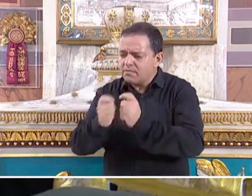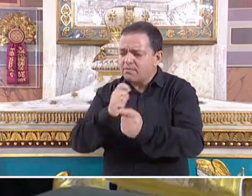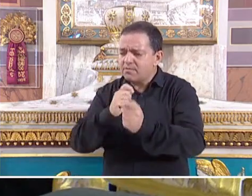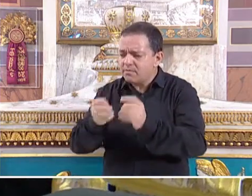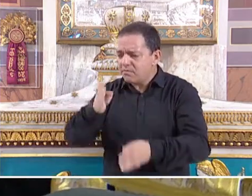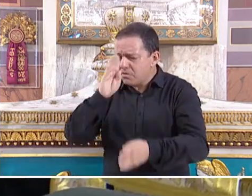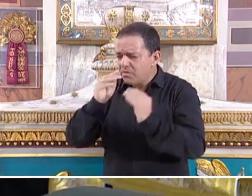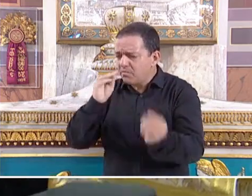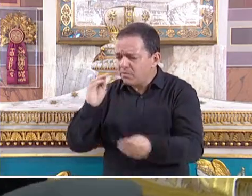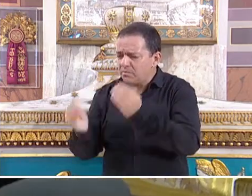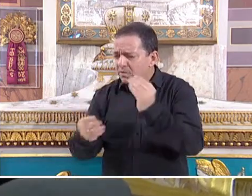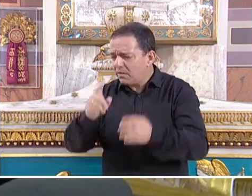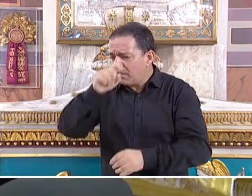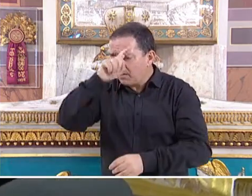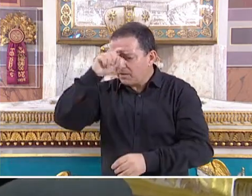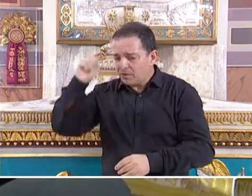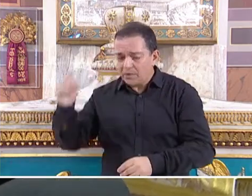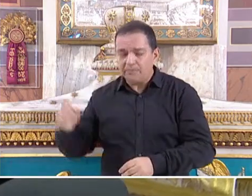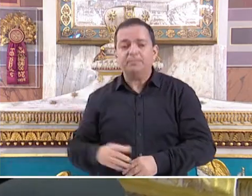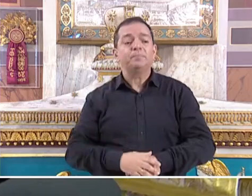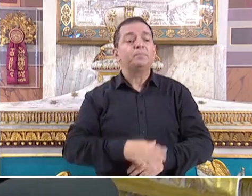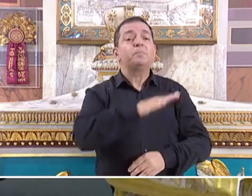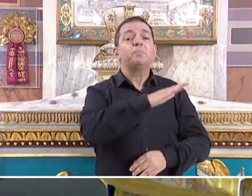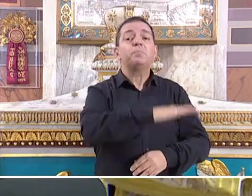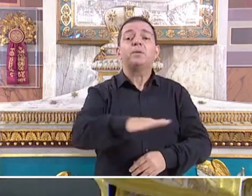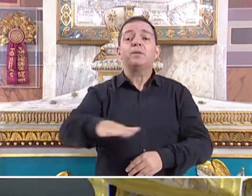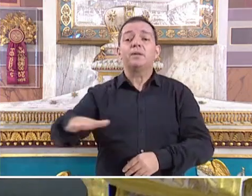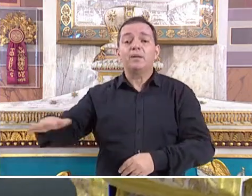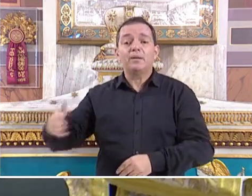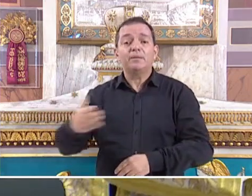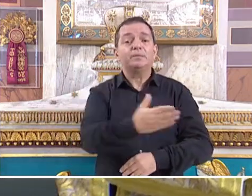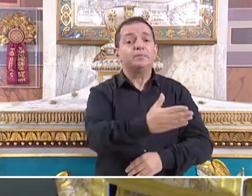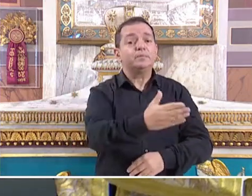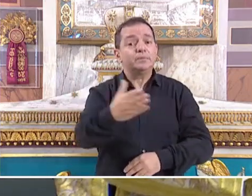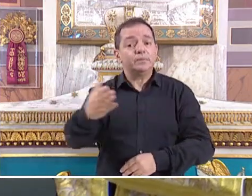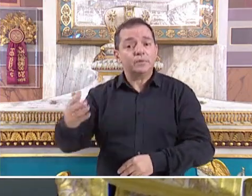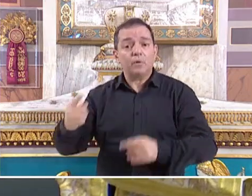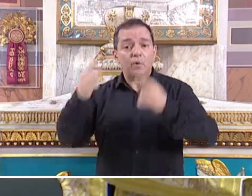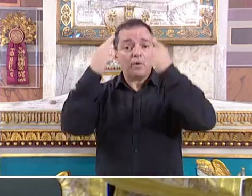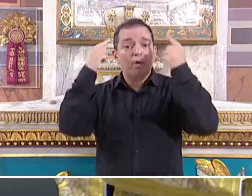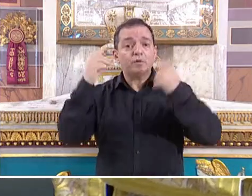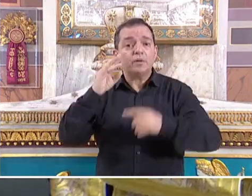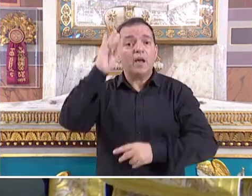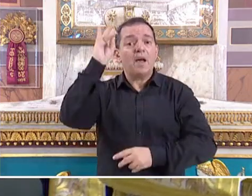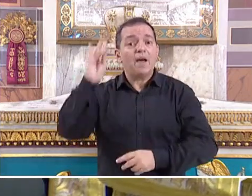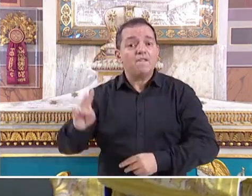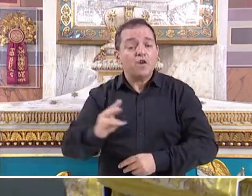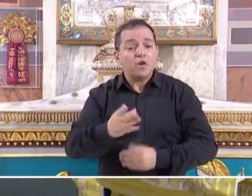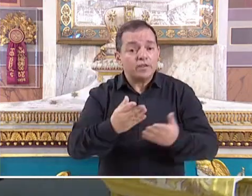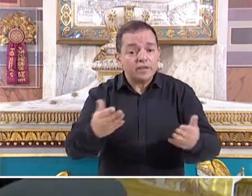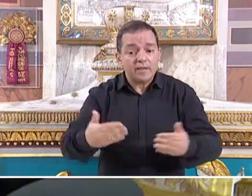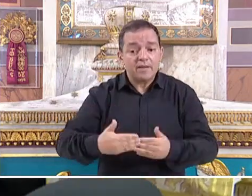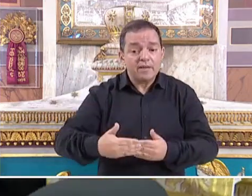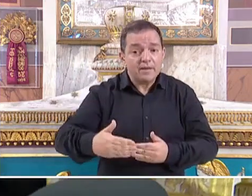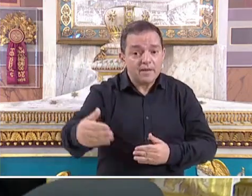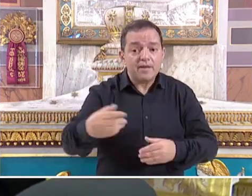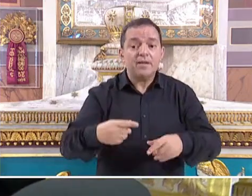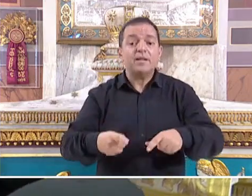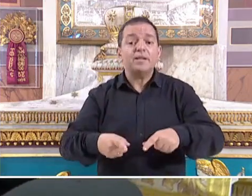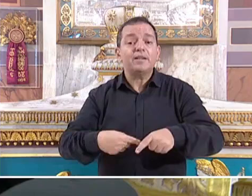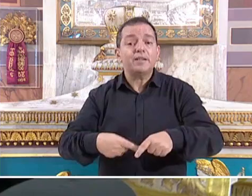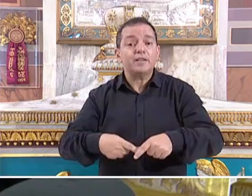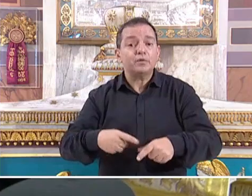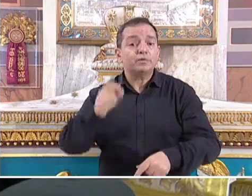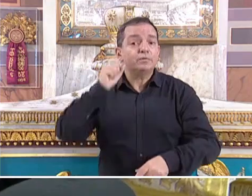δυσκολίες. Παιδιά μου, έχετε την ευλογία του Θεού. Έρχονται Χριστούγεννα,